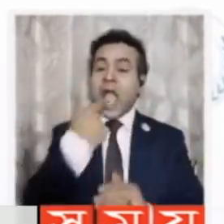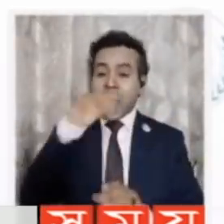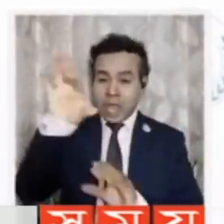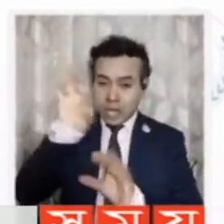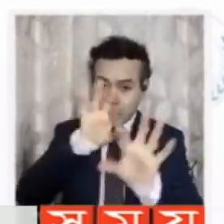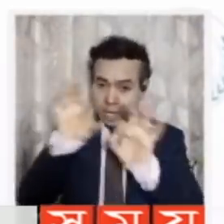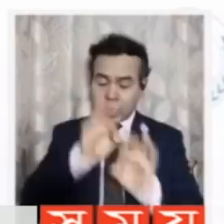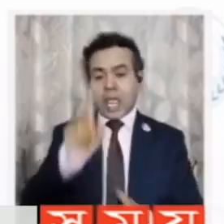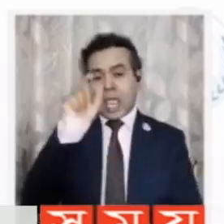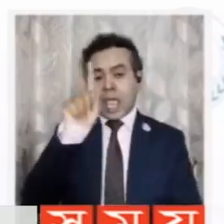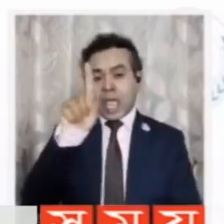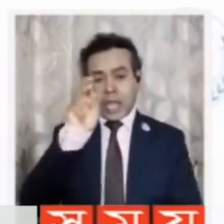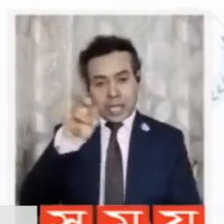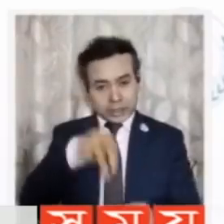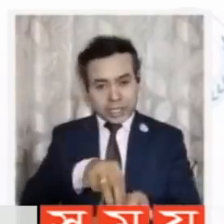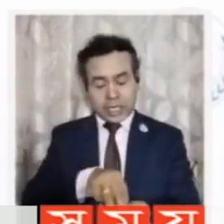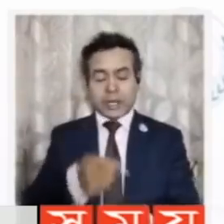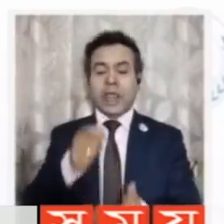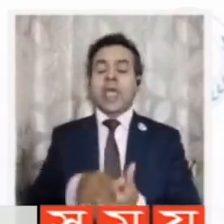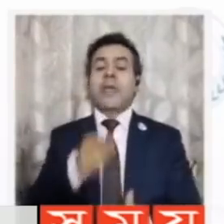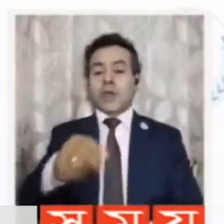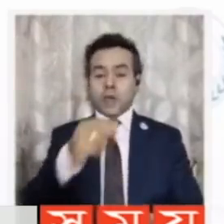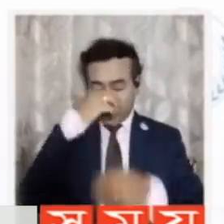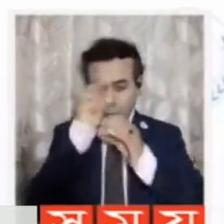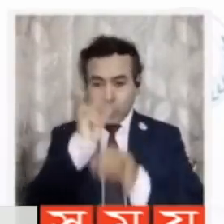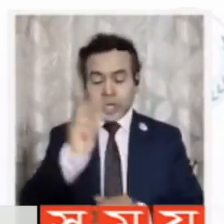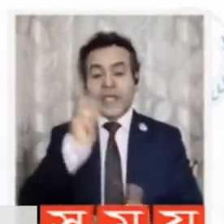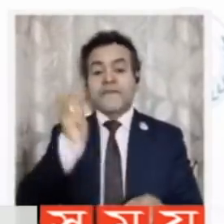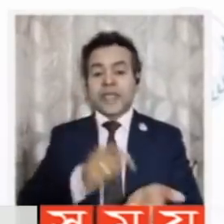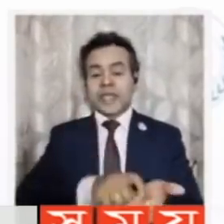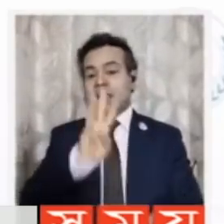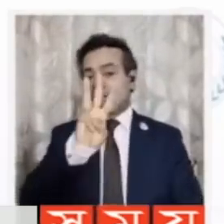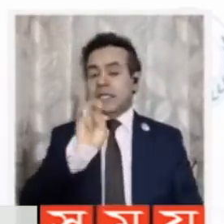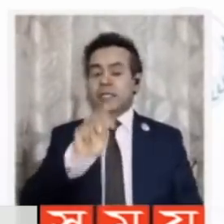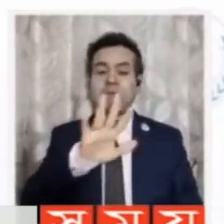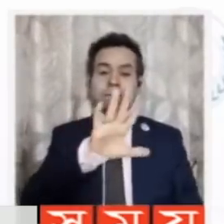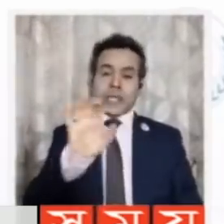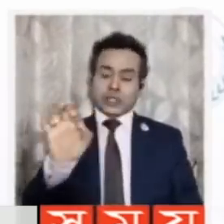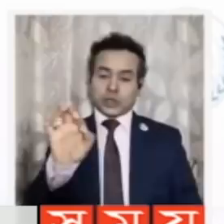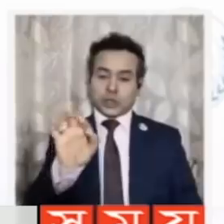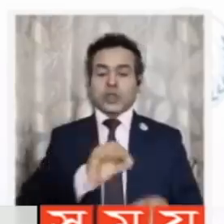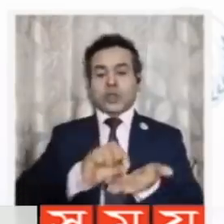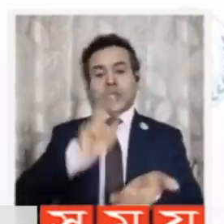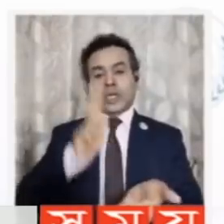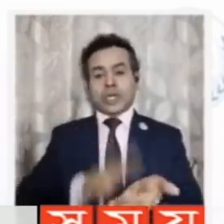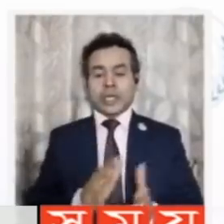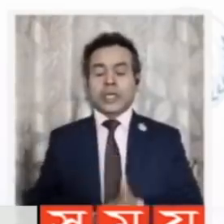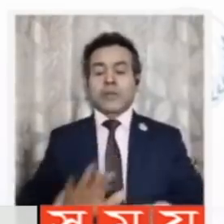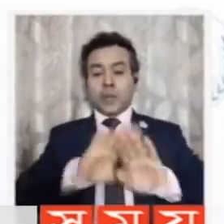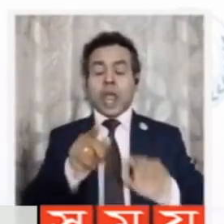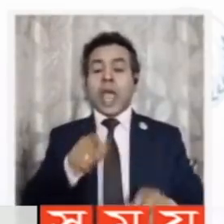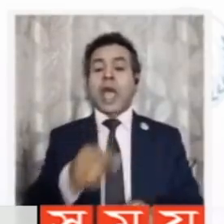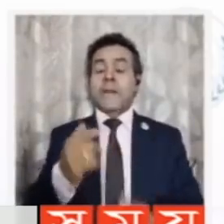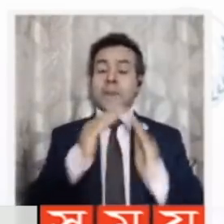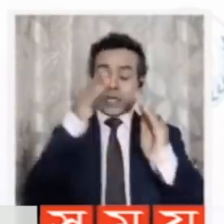ফি 3500 টাকা। বাসায় নমুনা সংগ্রহ এবং পরীক্ষার ফি একসাথে হবে 4500 টাকা